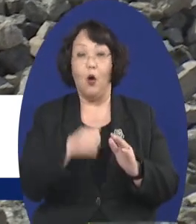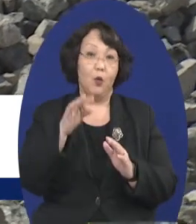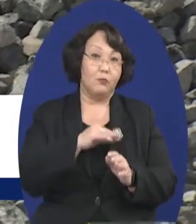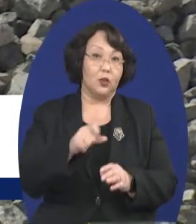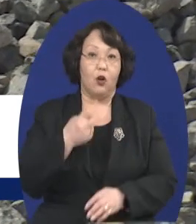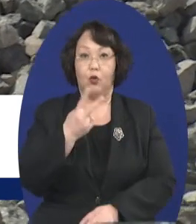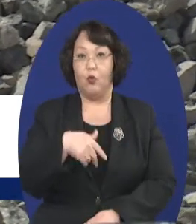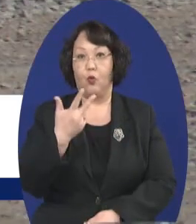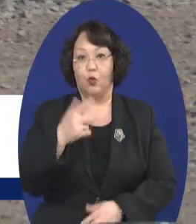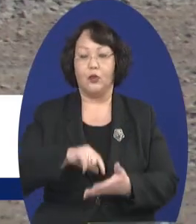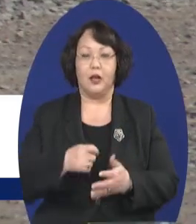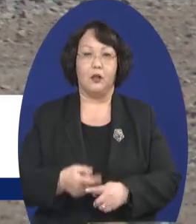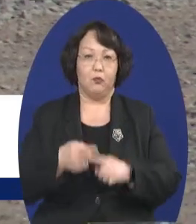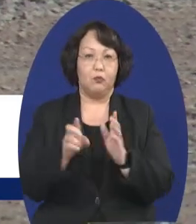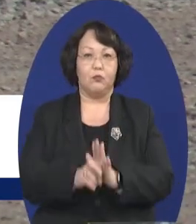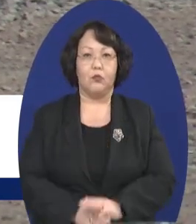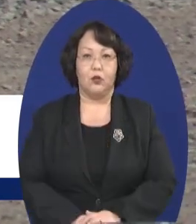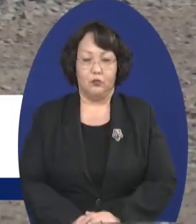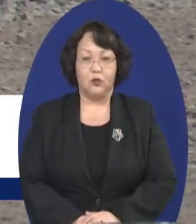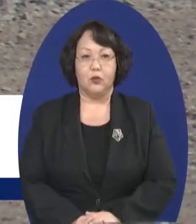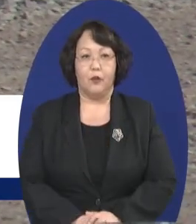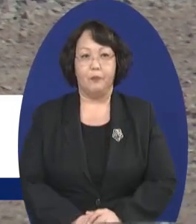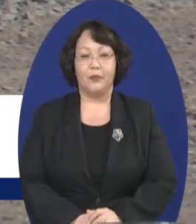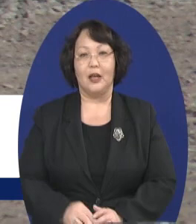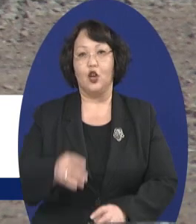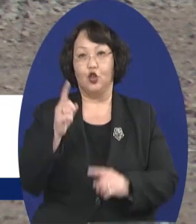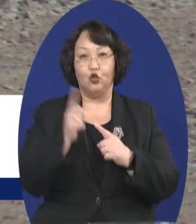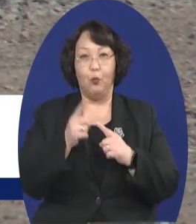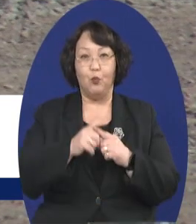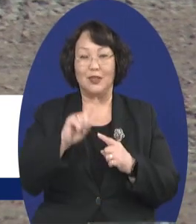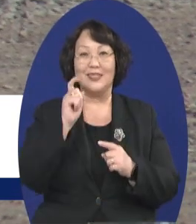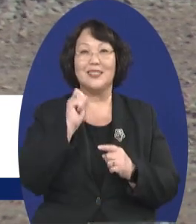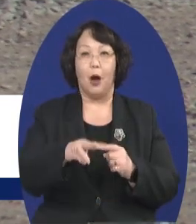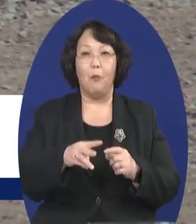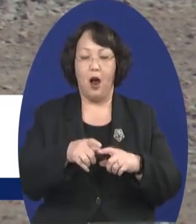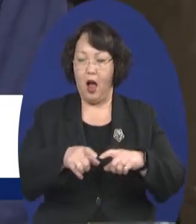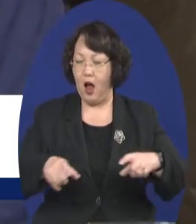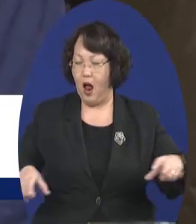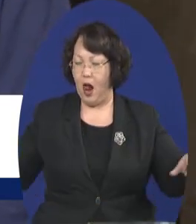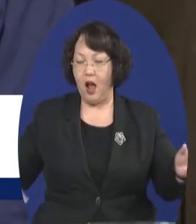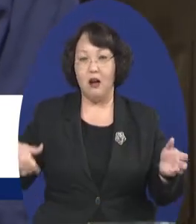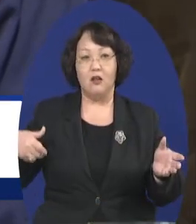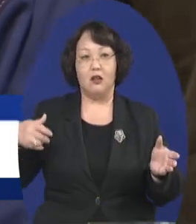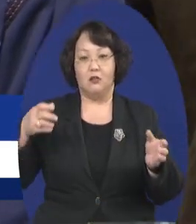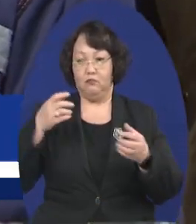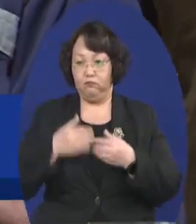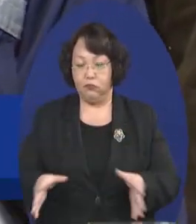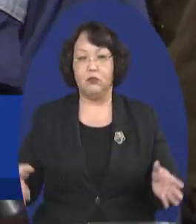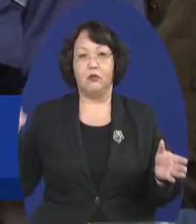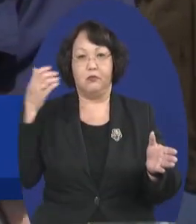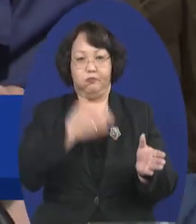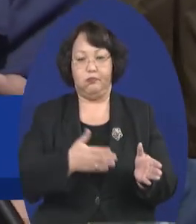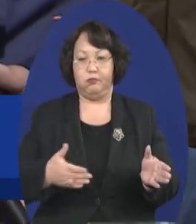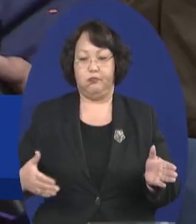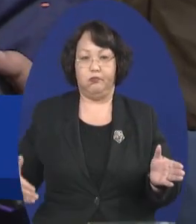2-3 дахин нэмэгдүүлэх боломж бүртгээр байна. Замаа ашиглалтанд оруулчлаа. Одоо хөдлөх бүрэлдэхүүнүүд бүрэн бүрэлдэхүүнээрээ орж ирж ич одоо ковид